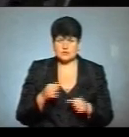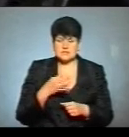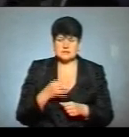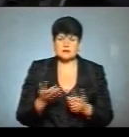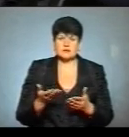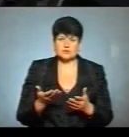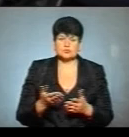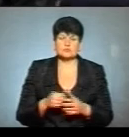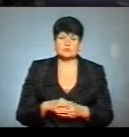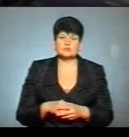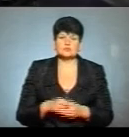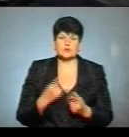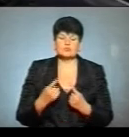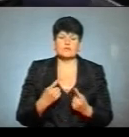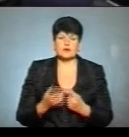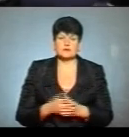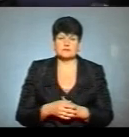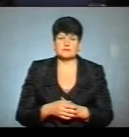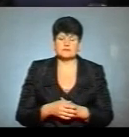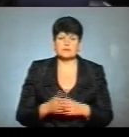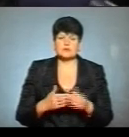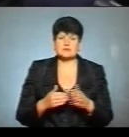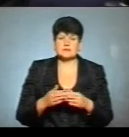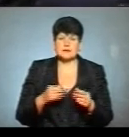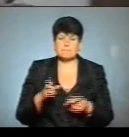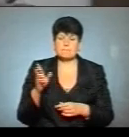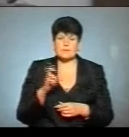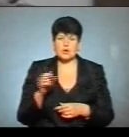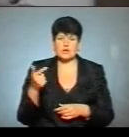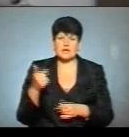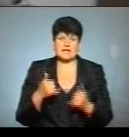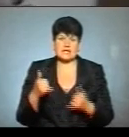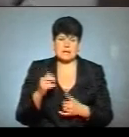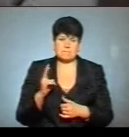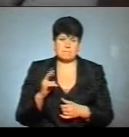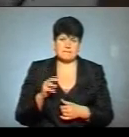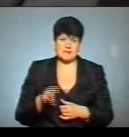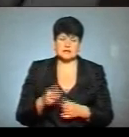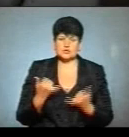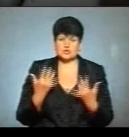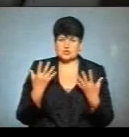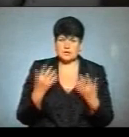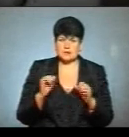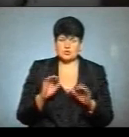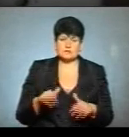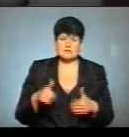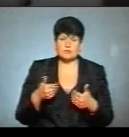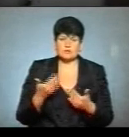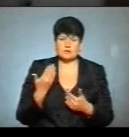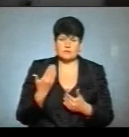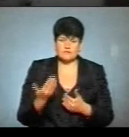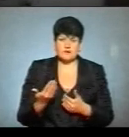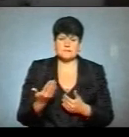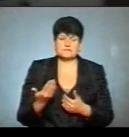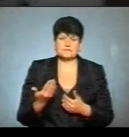щоб ми могли предметніше з вами розмовляти? По спеціальності біолог-хімік. За нас сьогоднішній день ми можемо вам запропонувати з